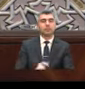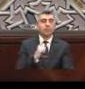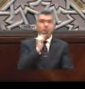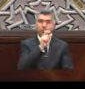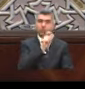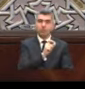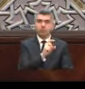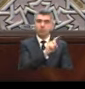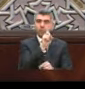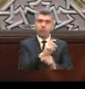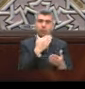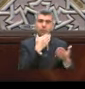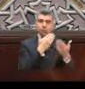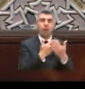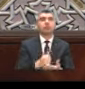السؤال مشكورة.